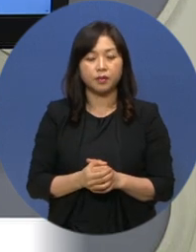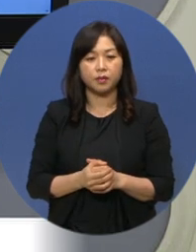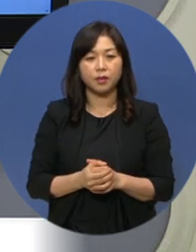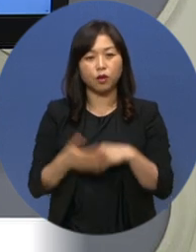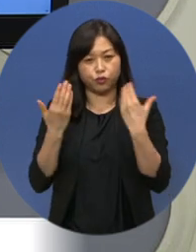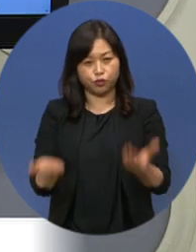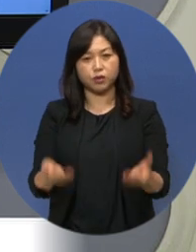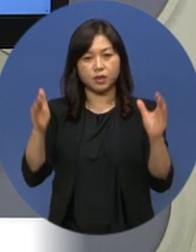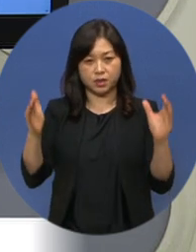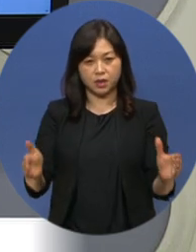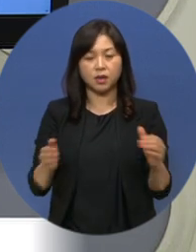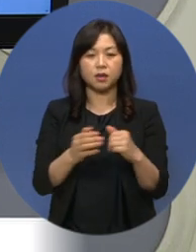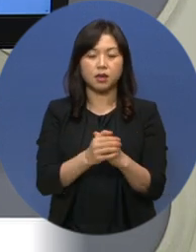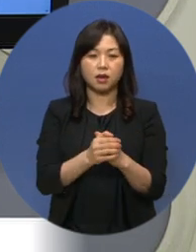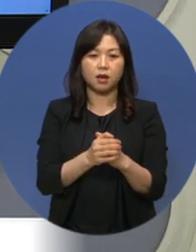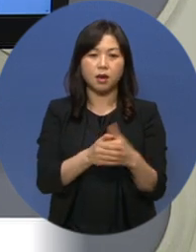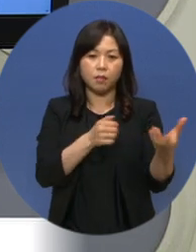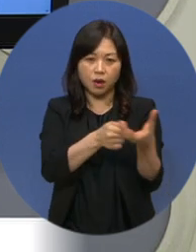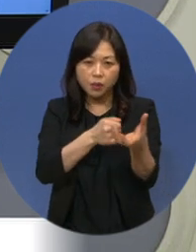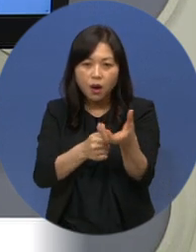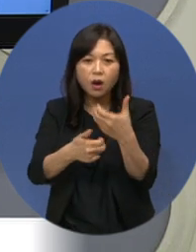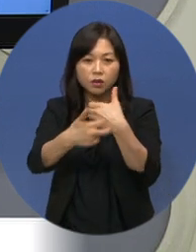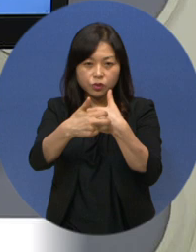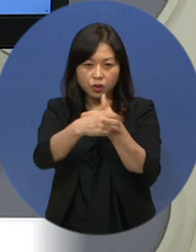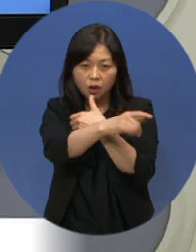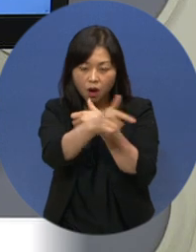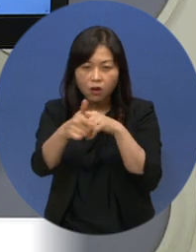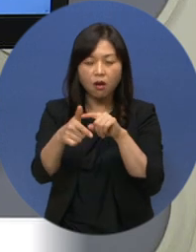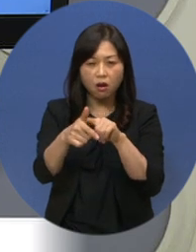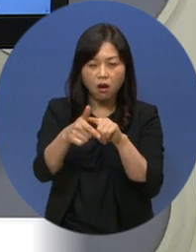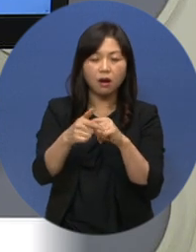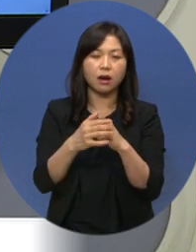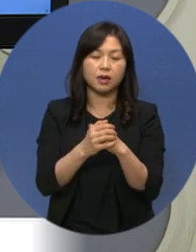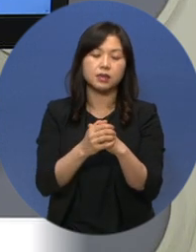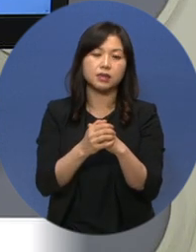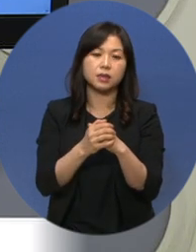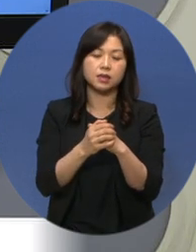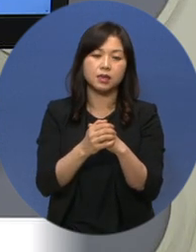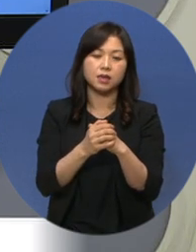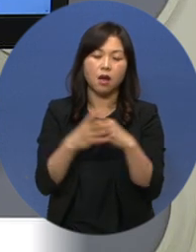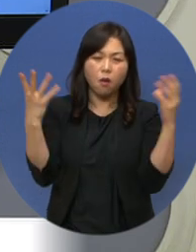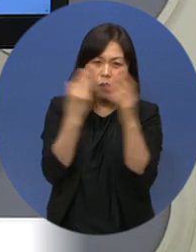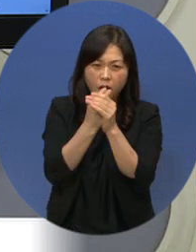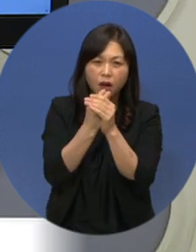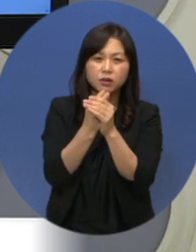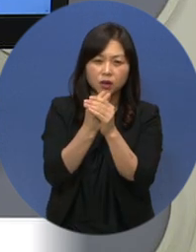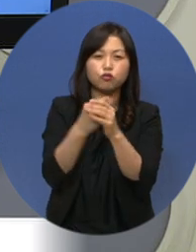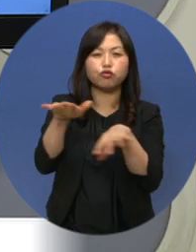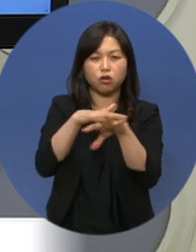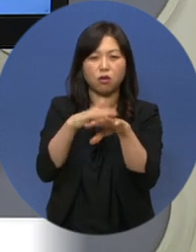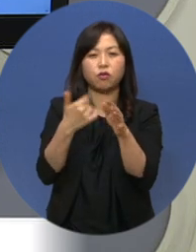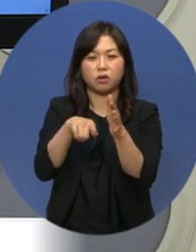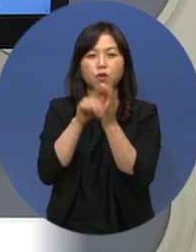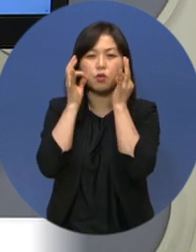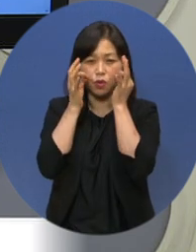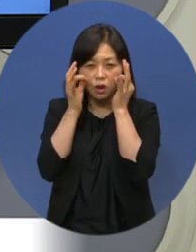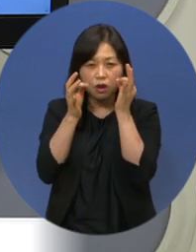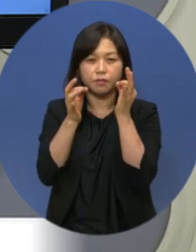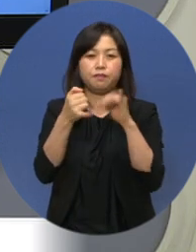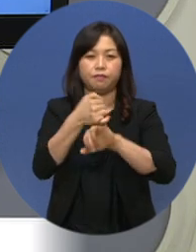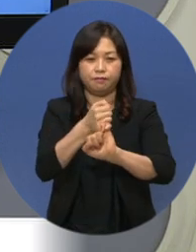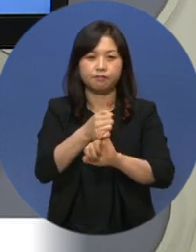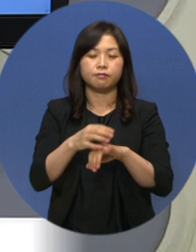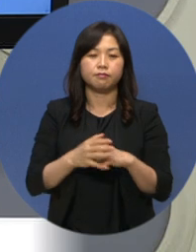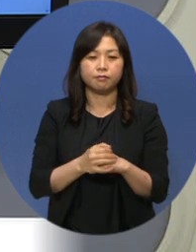기간에도 방역과 의료 대응 책에는 빈틈없이 운영되도록 만전을 다할 예정입니다 아울러 연휴 기간에도